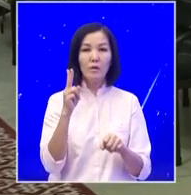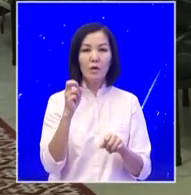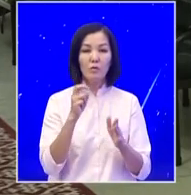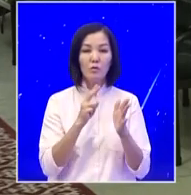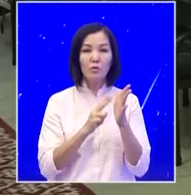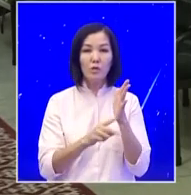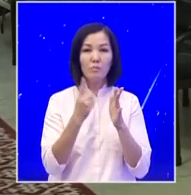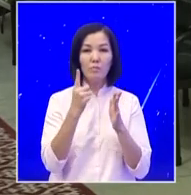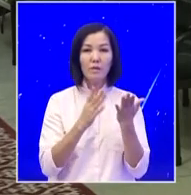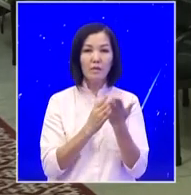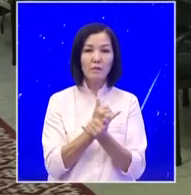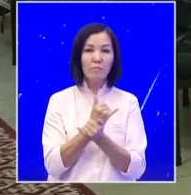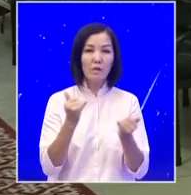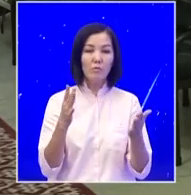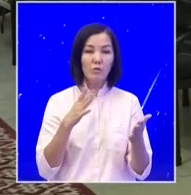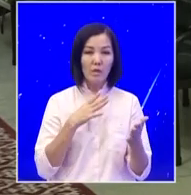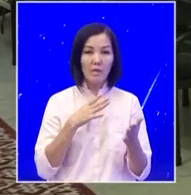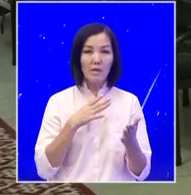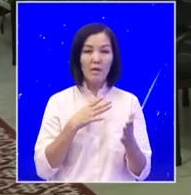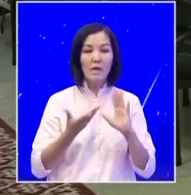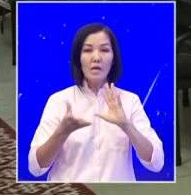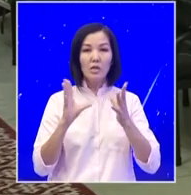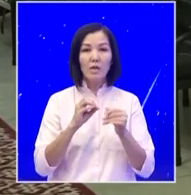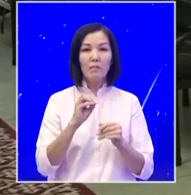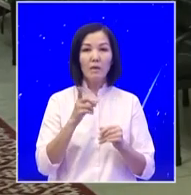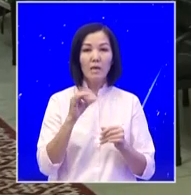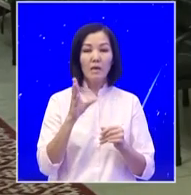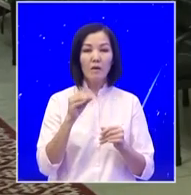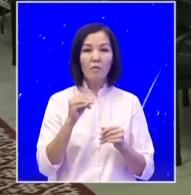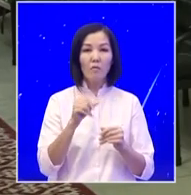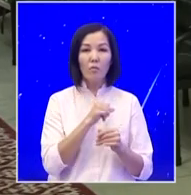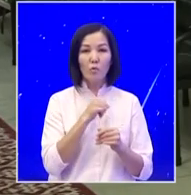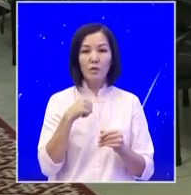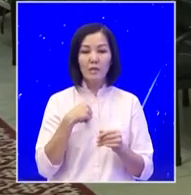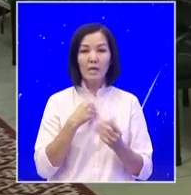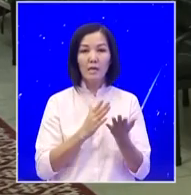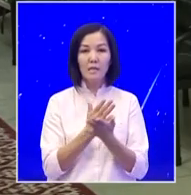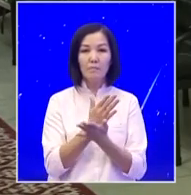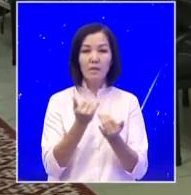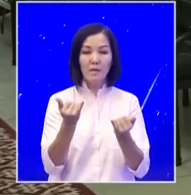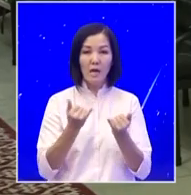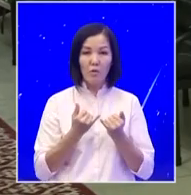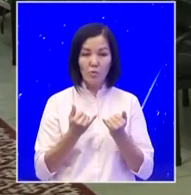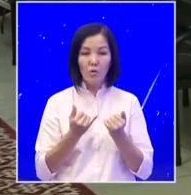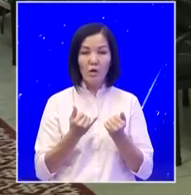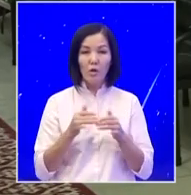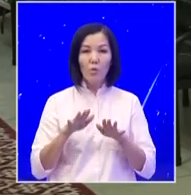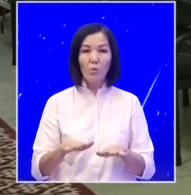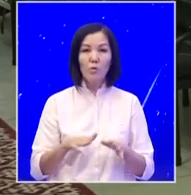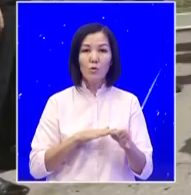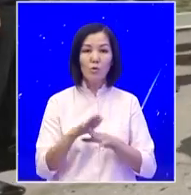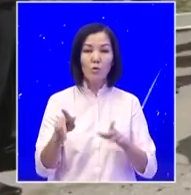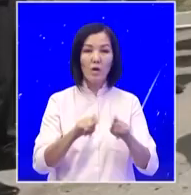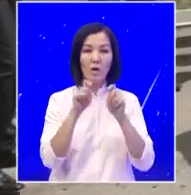қызметін көрсетті. Жалпы ЕГОП бұрыштары жек азаматтарға көрсетілетін өзін-өзі қызмет алу бұрыштары толық